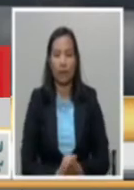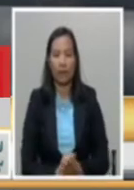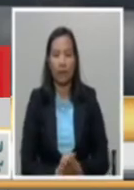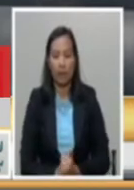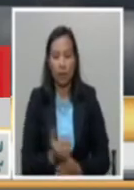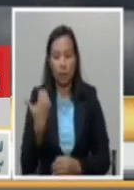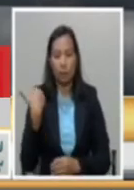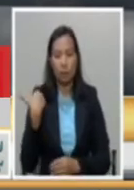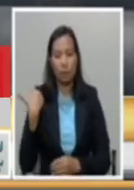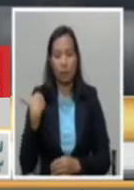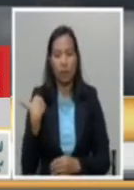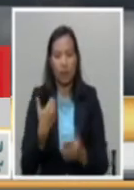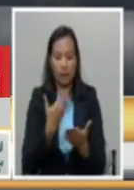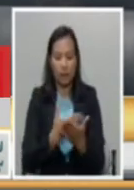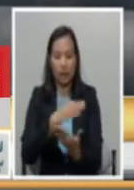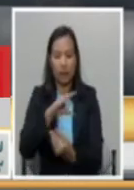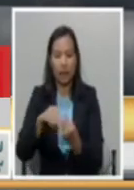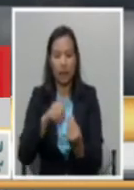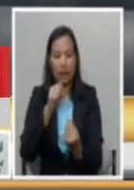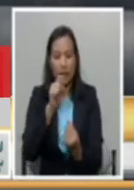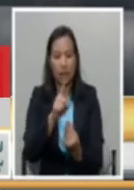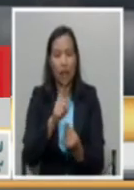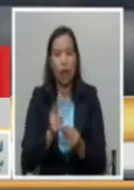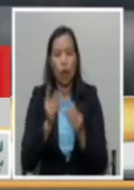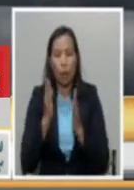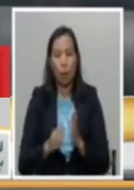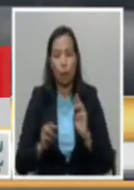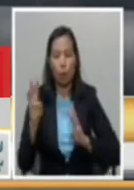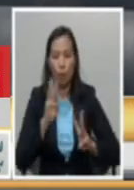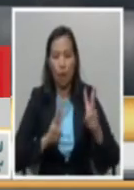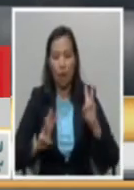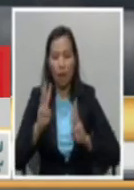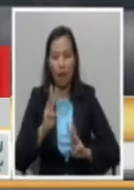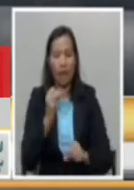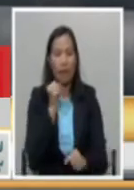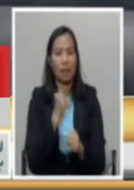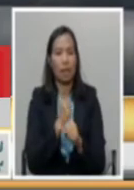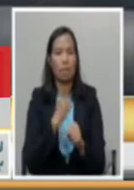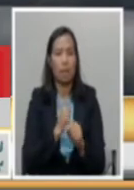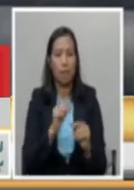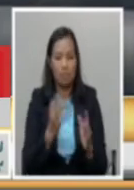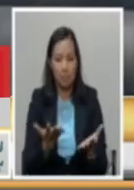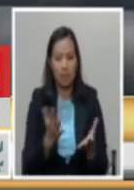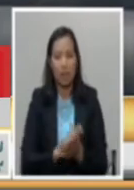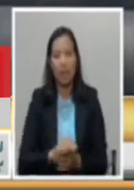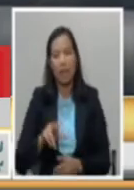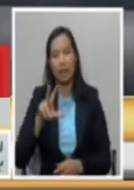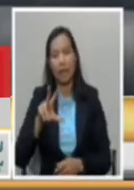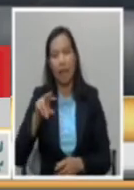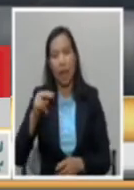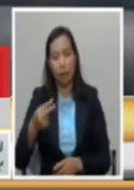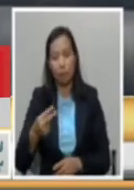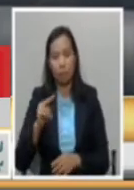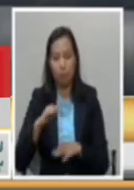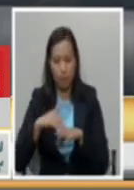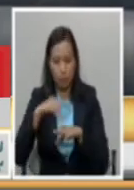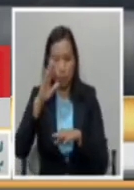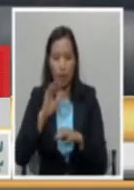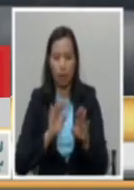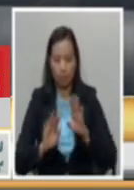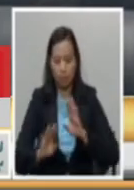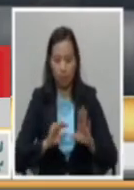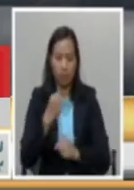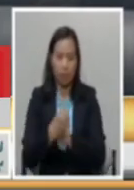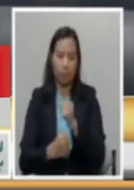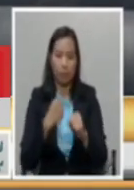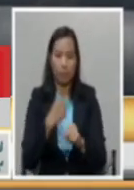จะมีสถิติคนว่างงานสูงสุดถึง 436,000 คนเปรียบเทียบจากปีที่ผ่านมาในช่ว